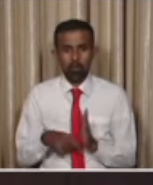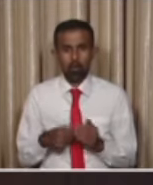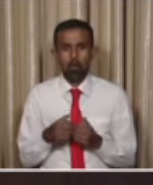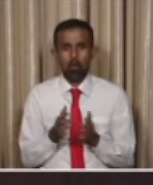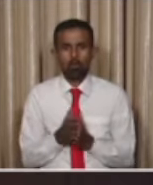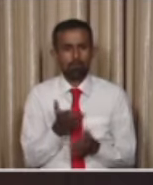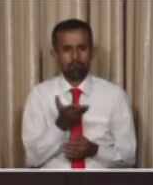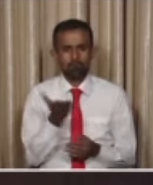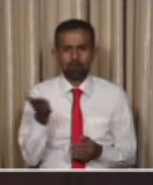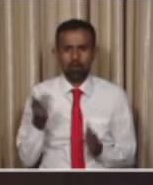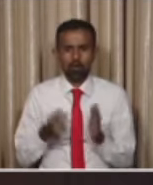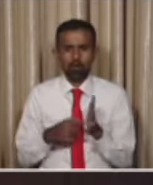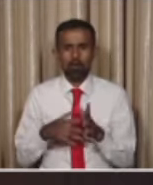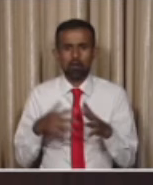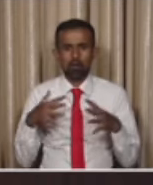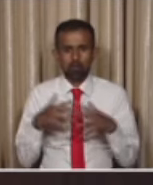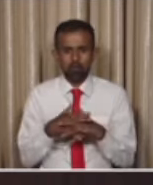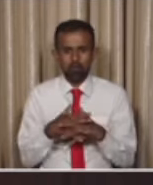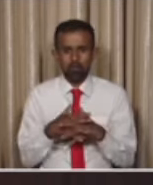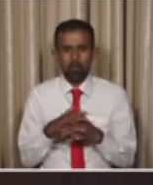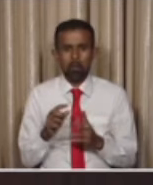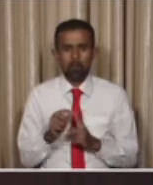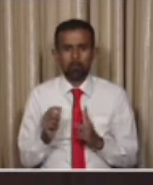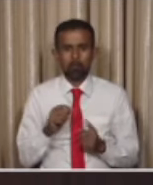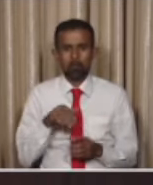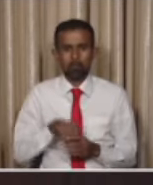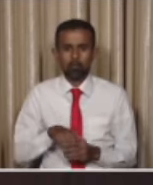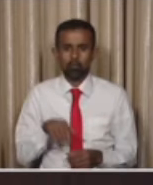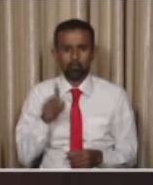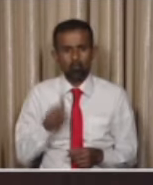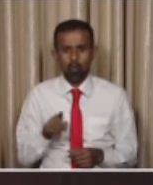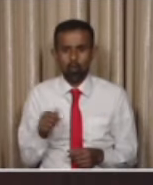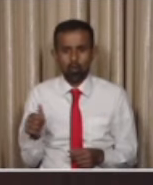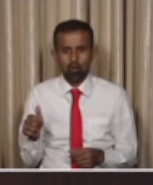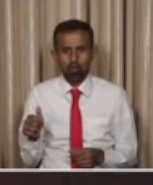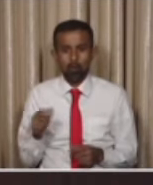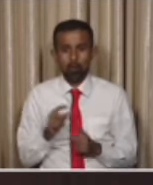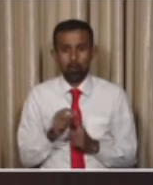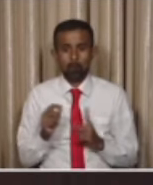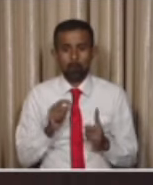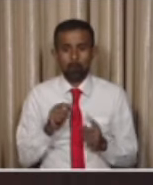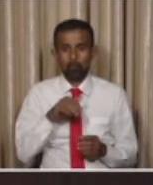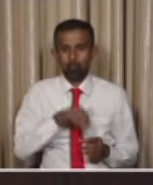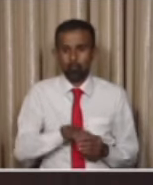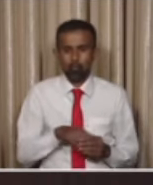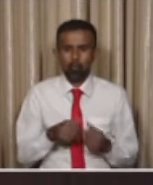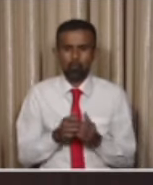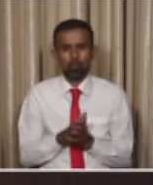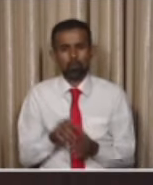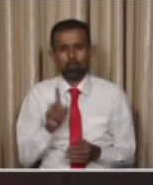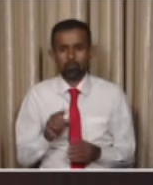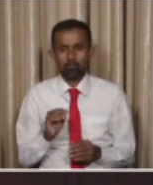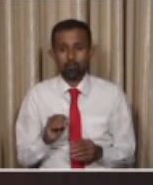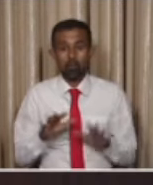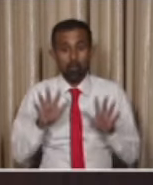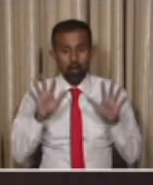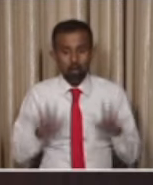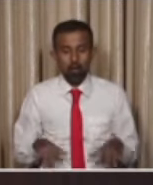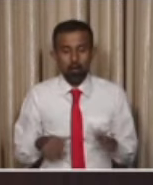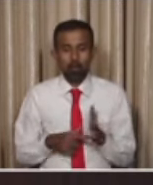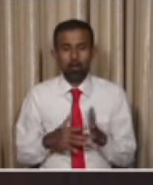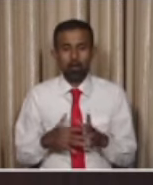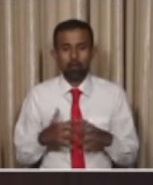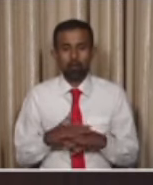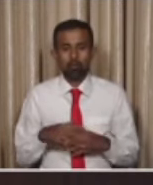tarang niti anapatan me parliament thula api sammata karana. Habai parliament thula me monawa sammata karath awasaane me niti